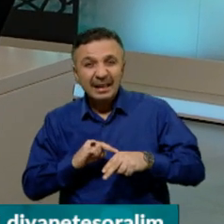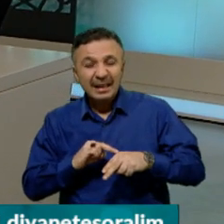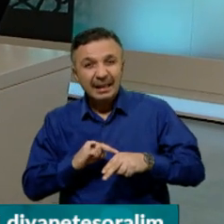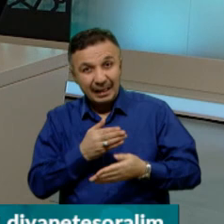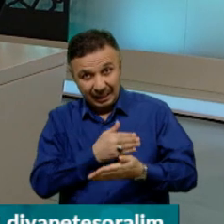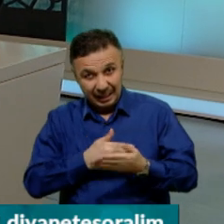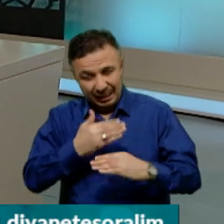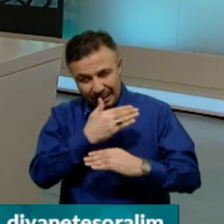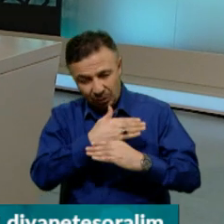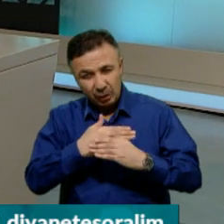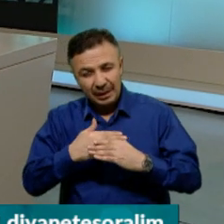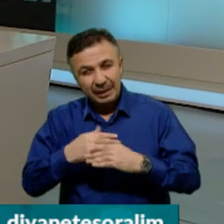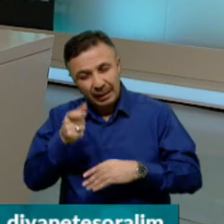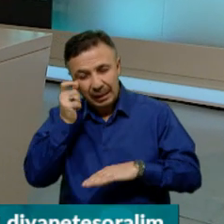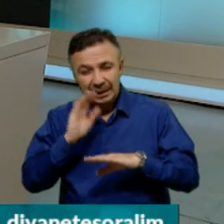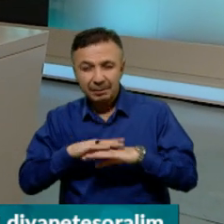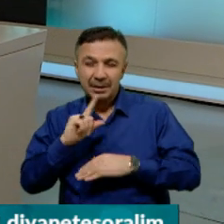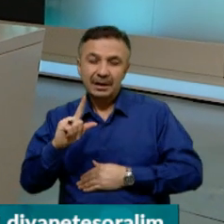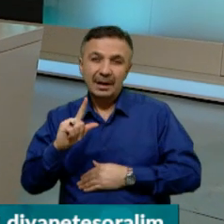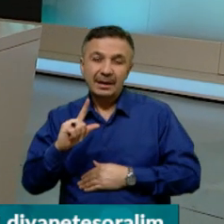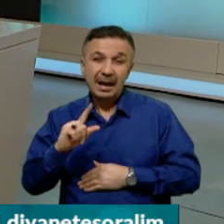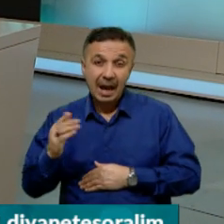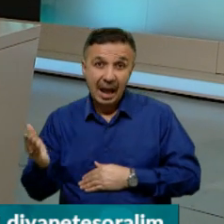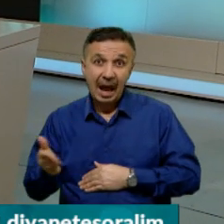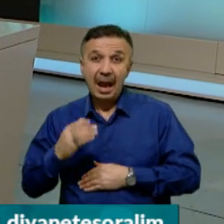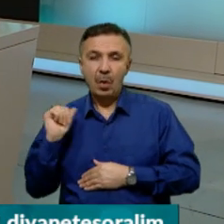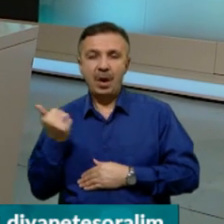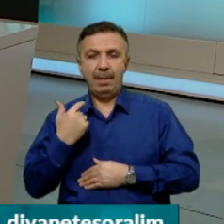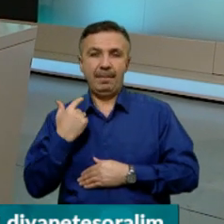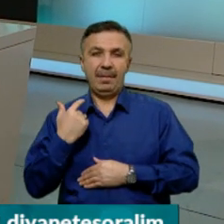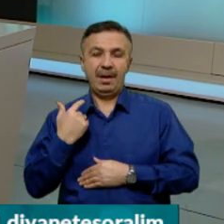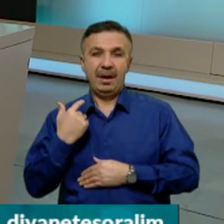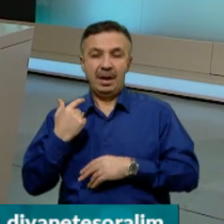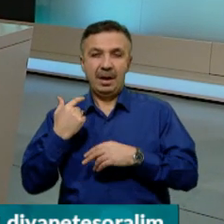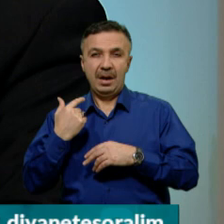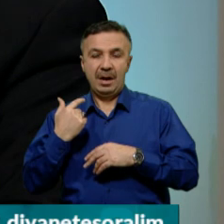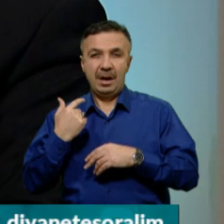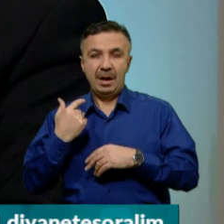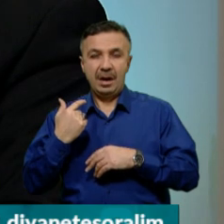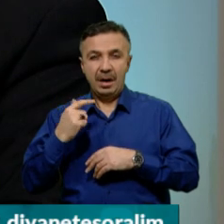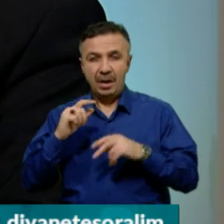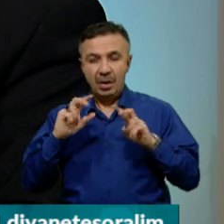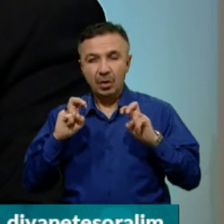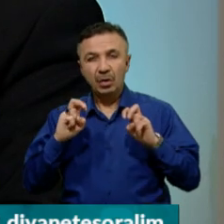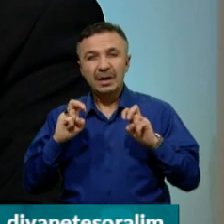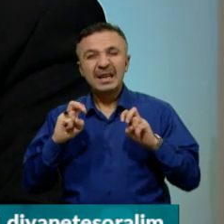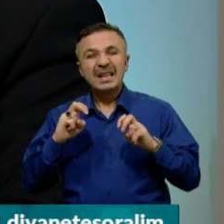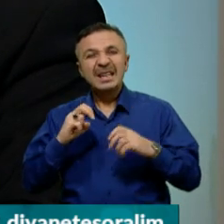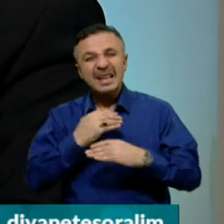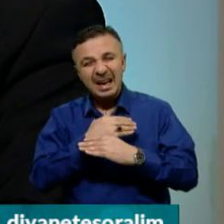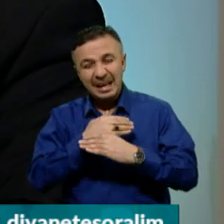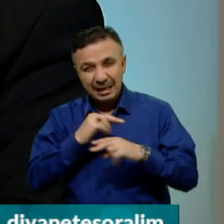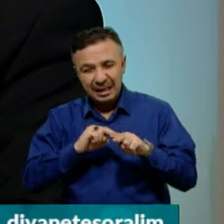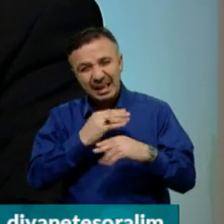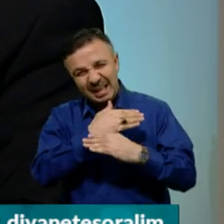Esasen dikkat etmemiz gereken en temel husus kredi kartı ile nakit çek iş yapmamalıdır